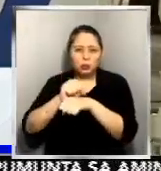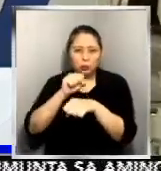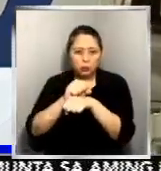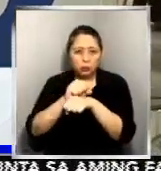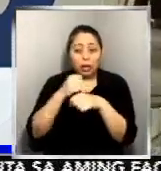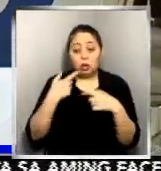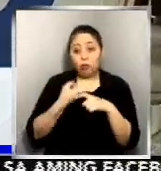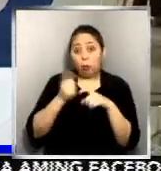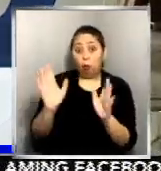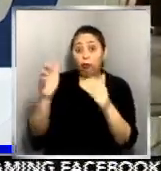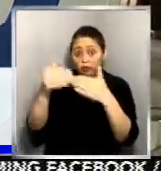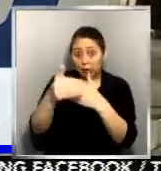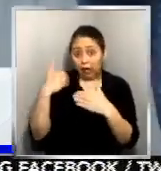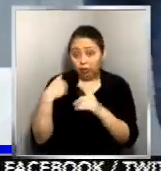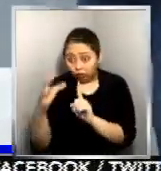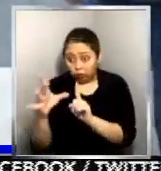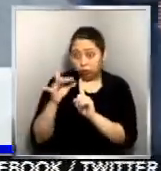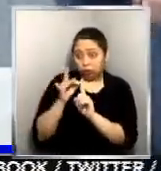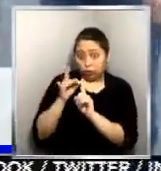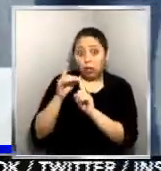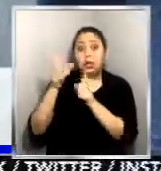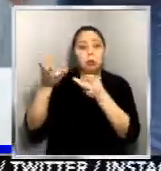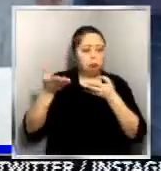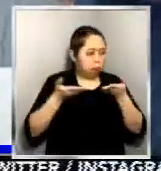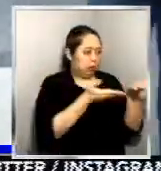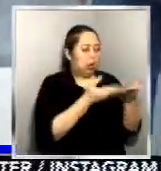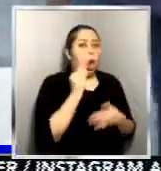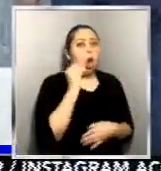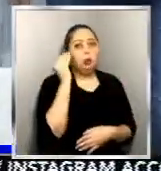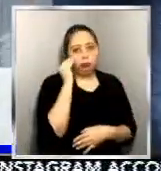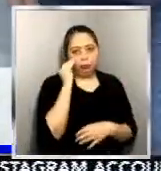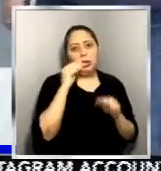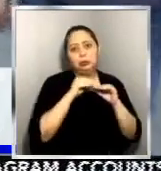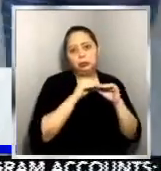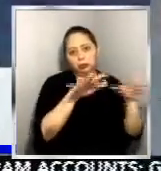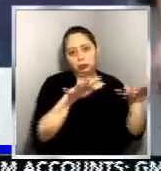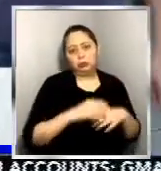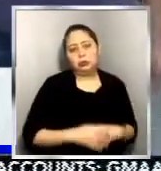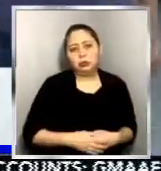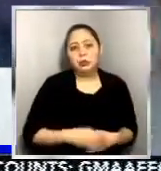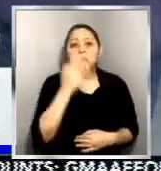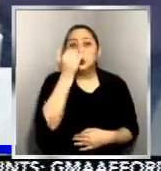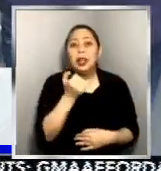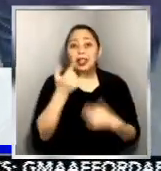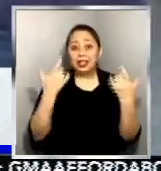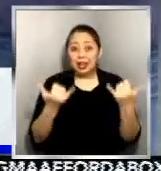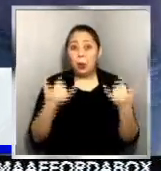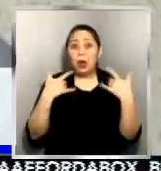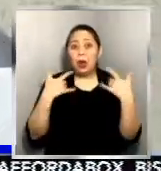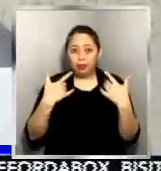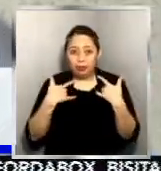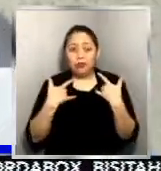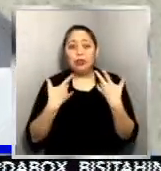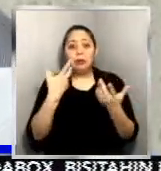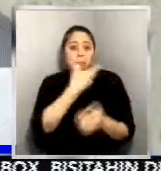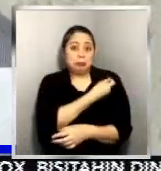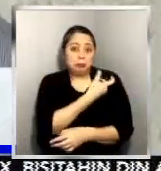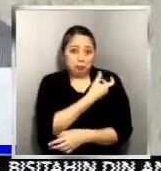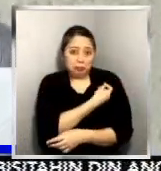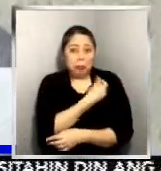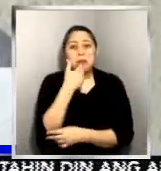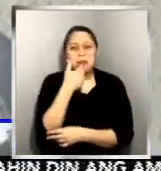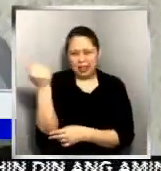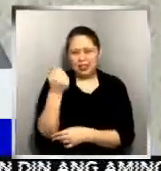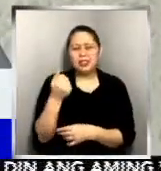habang limitado ang supply sana raw, sabi ni Mayor Marcy Chodoro, i-prioridad na ang mga economic frontliner. Mas magandang